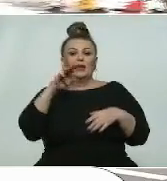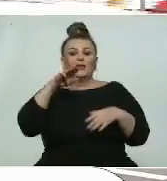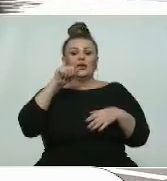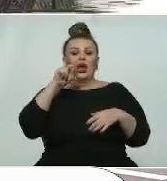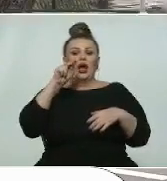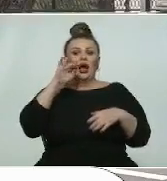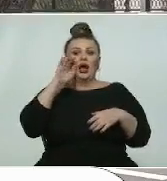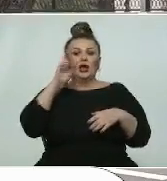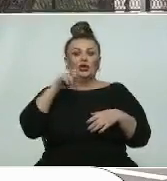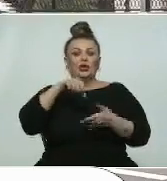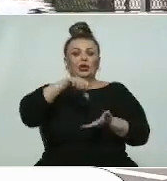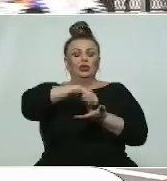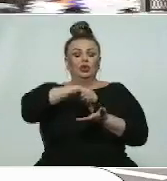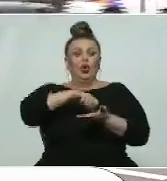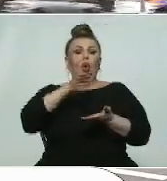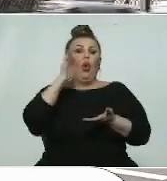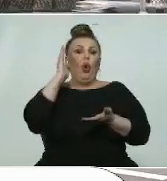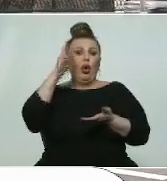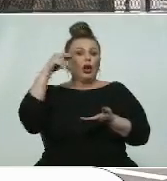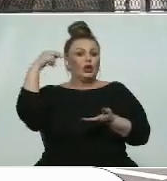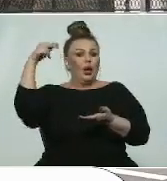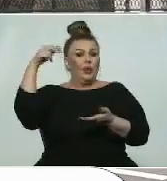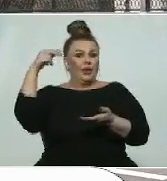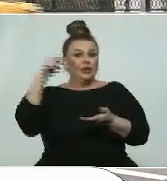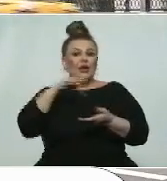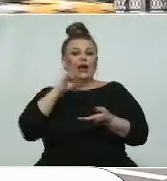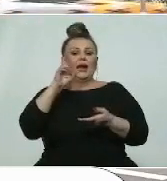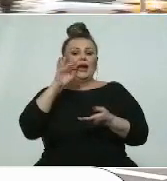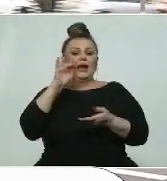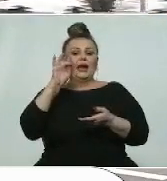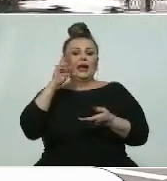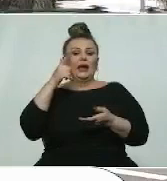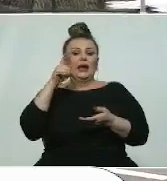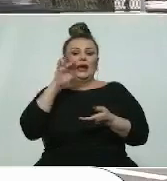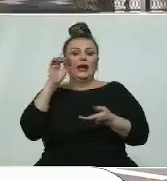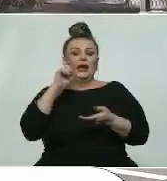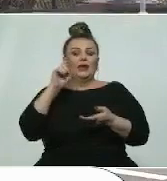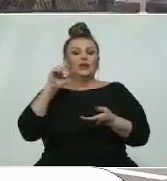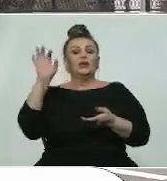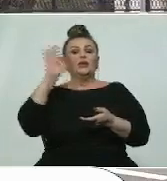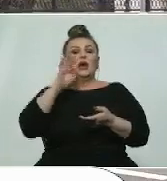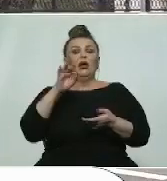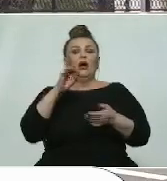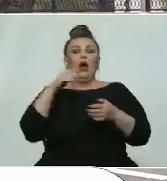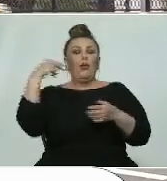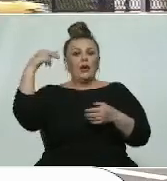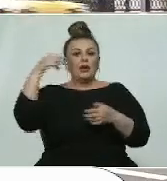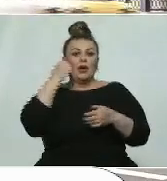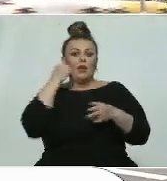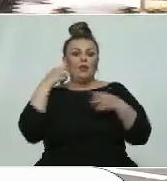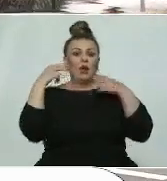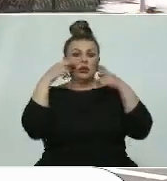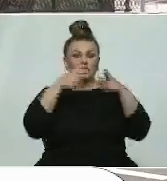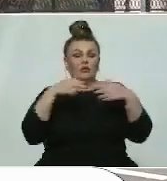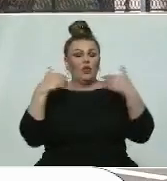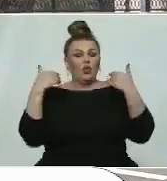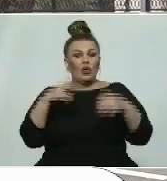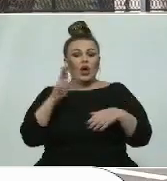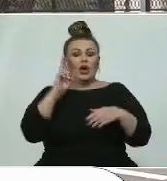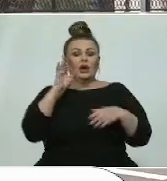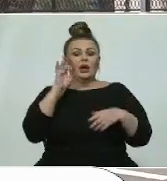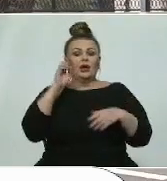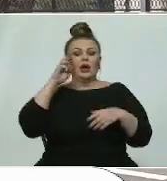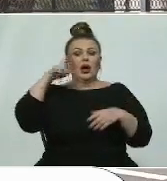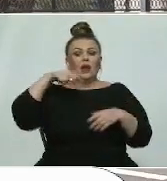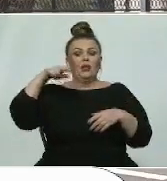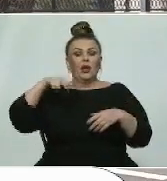prezidentləri iştirak edəcək. Nəzərə çatdırmaq istərdim ki, artıq Qırğızistan prezidenti Moskvadadır və bugün Kremldə Rusiya